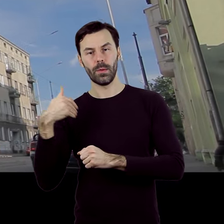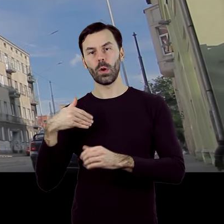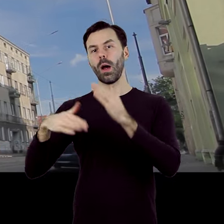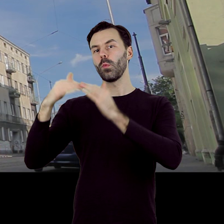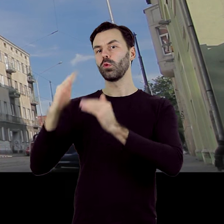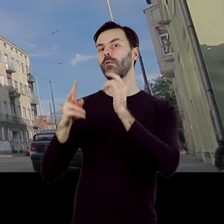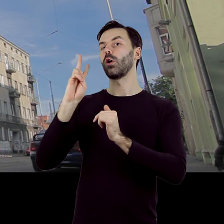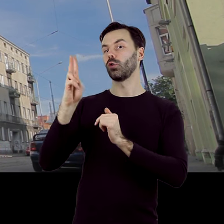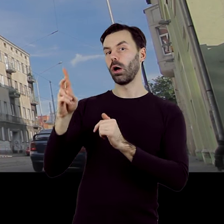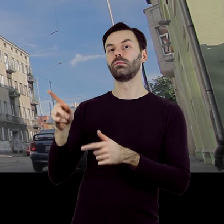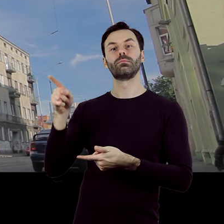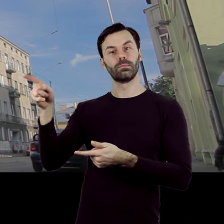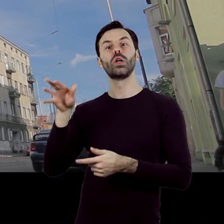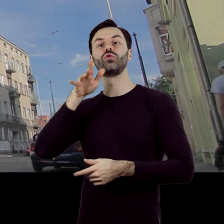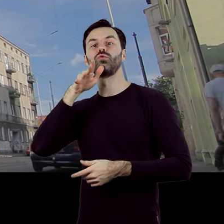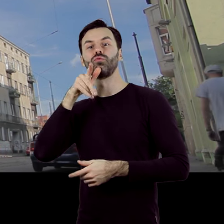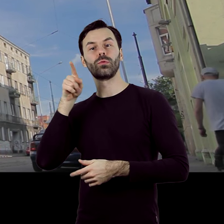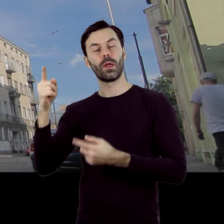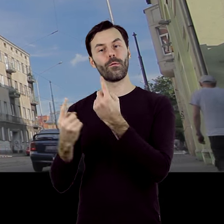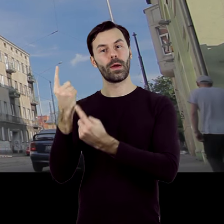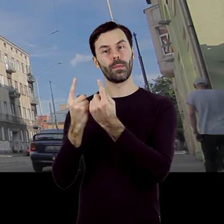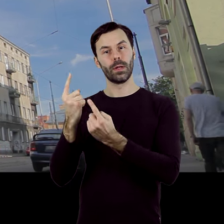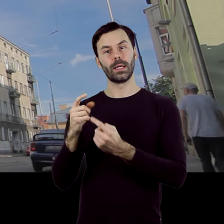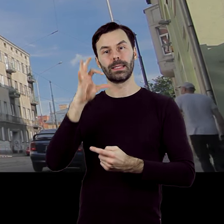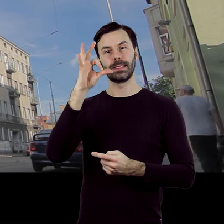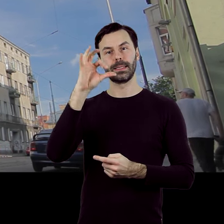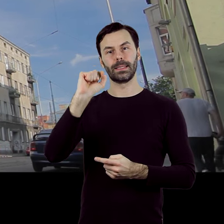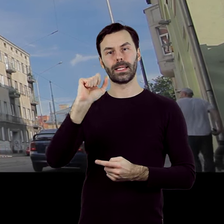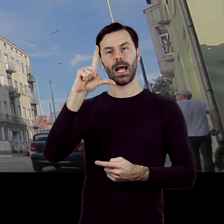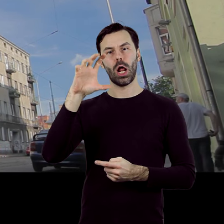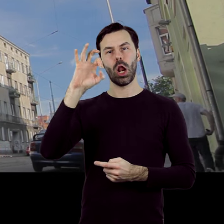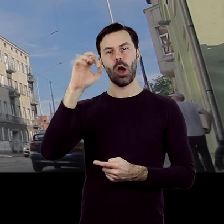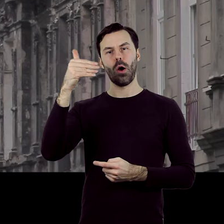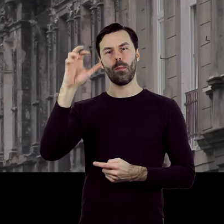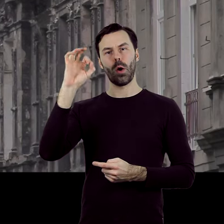wybudowane przez fabrykanta pochodzenia żydowskiego, Judę Salomonowicza.